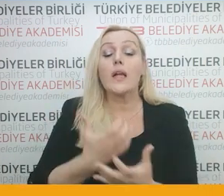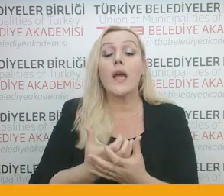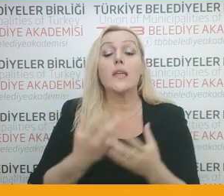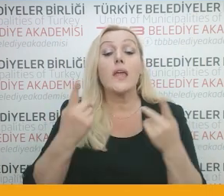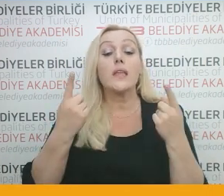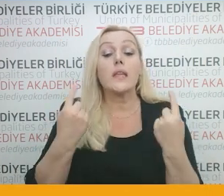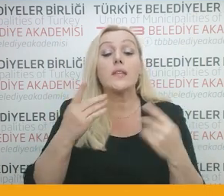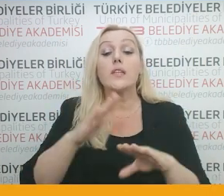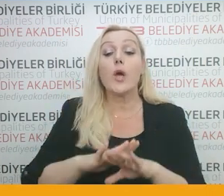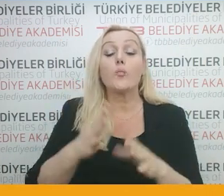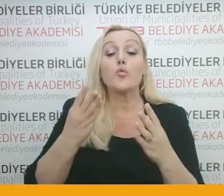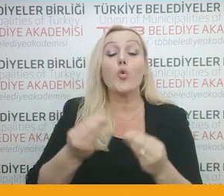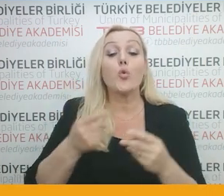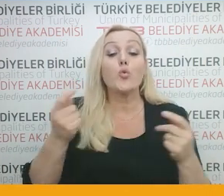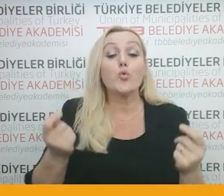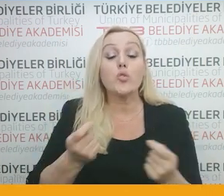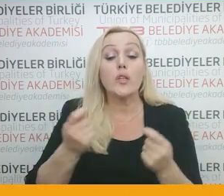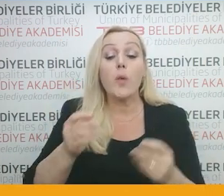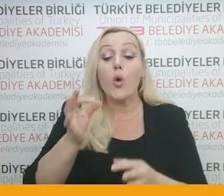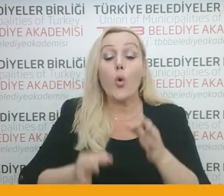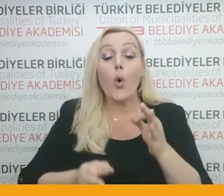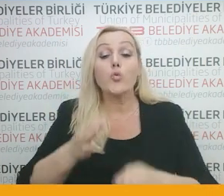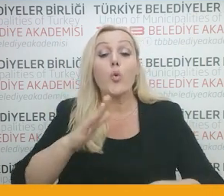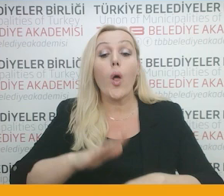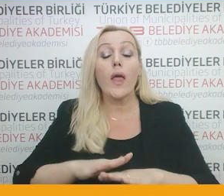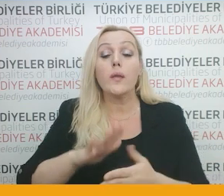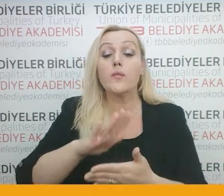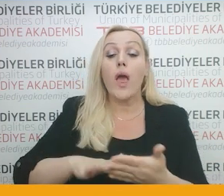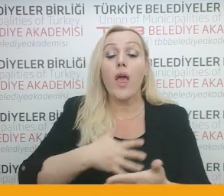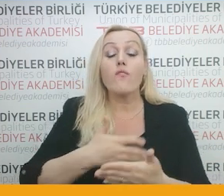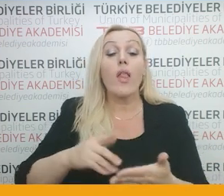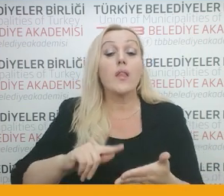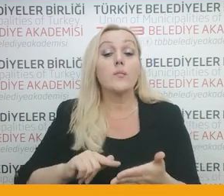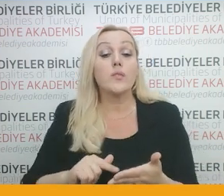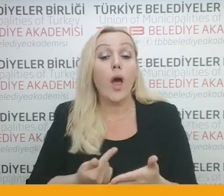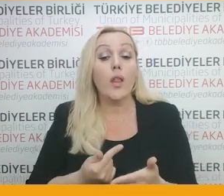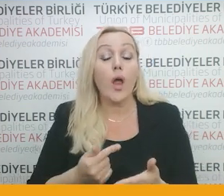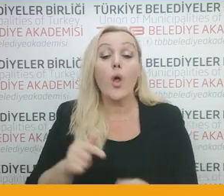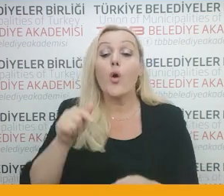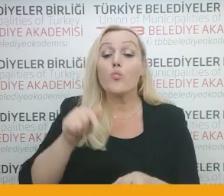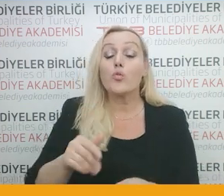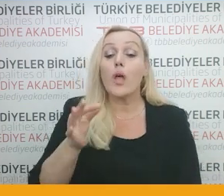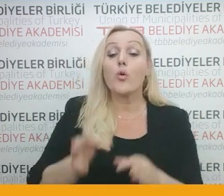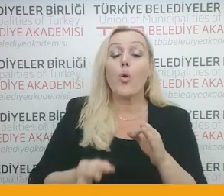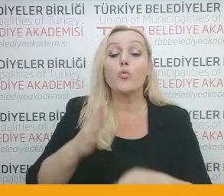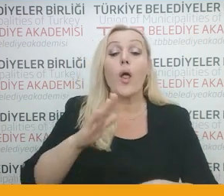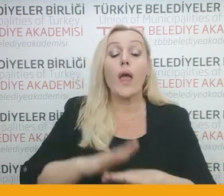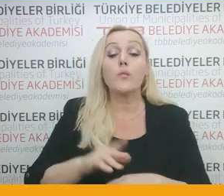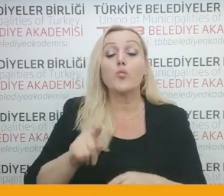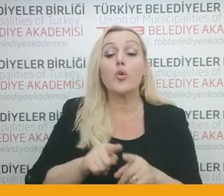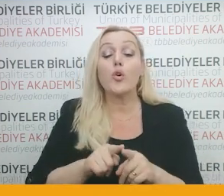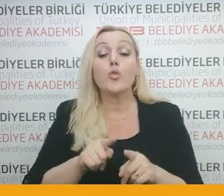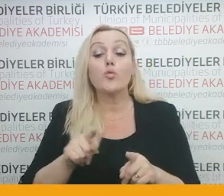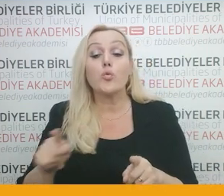yapmış olduğu kayıtları kayıt ve işlemleri kontrol edip cetveli imzalar. Burada kontrol yetkilisinde bu süreçte böyle